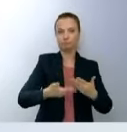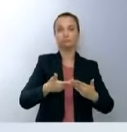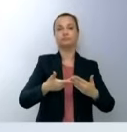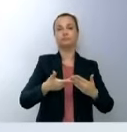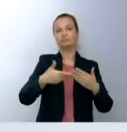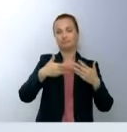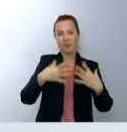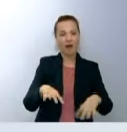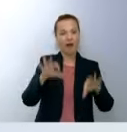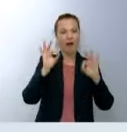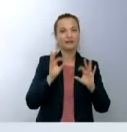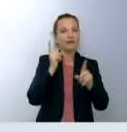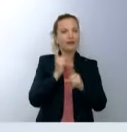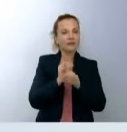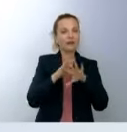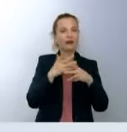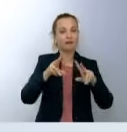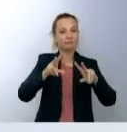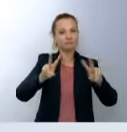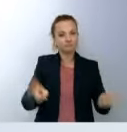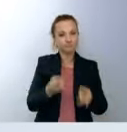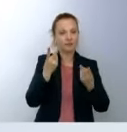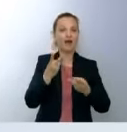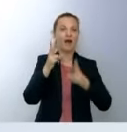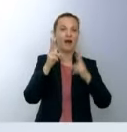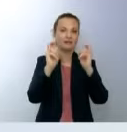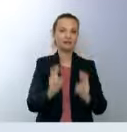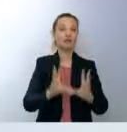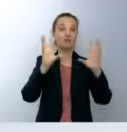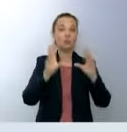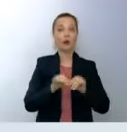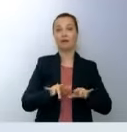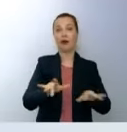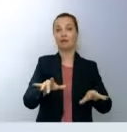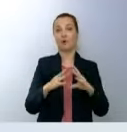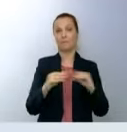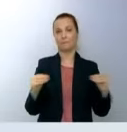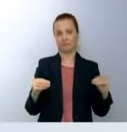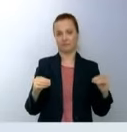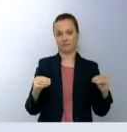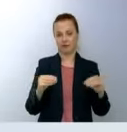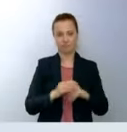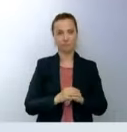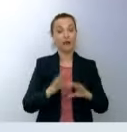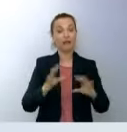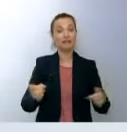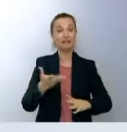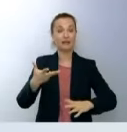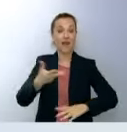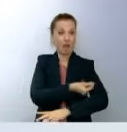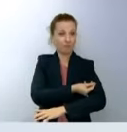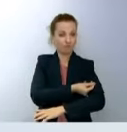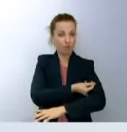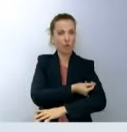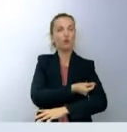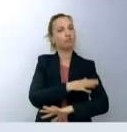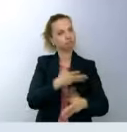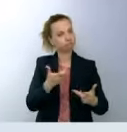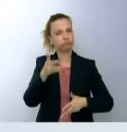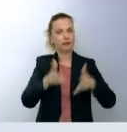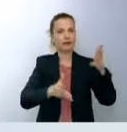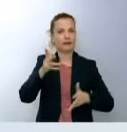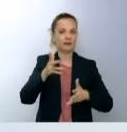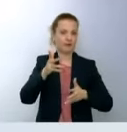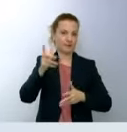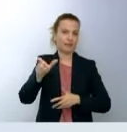μήτρας ενός καρκίνου που αν καταφέρουμε παράλληλα να προωθήσουμε τον εμβολιασμό σς κατάλληλες ηλικίες μπορεί κύριε πρόεδρε